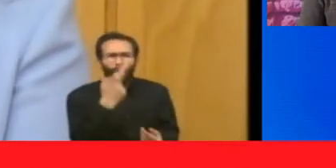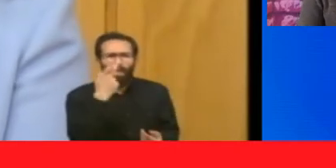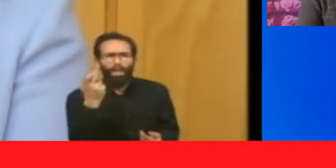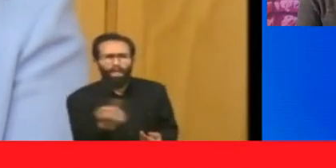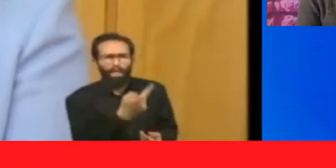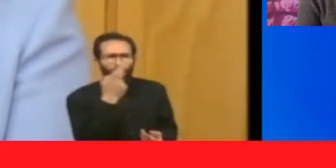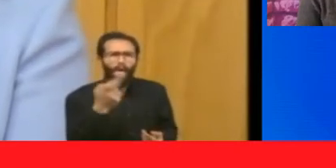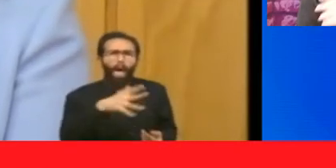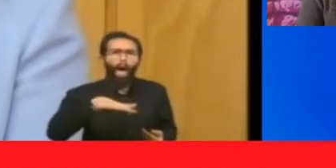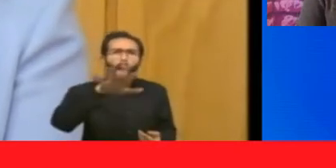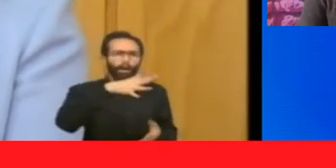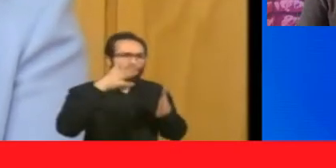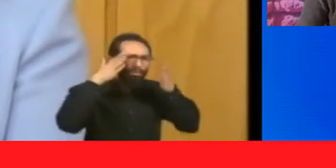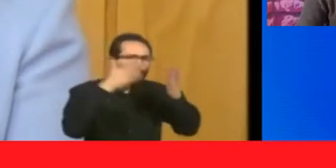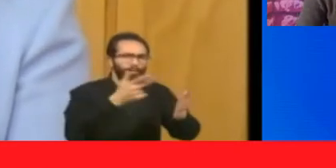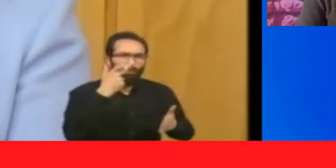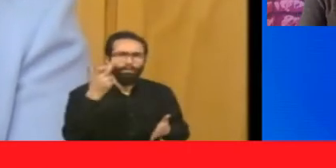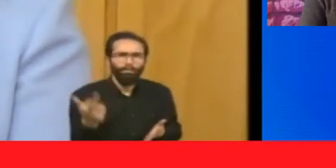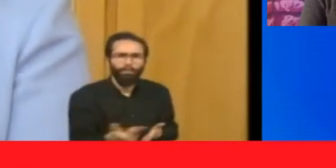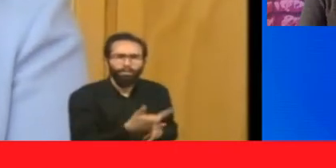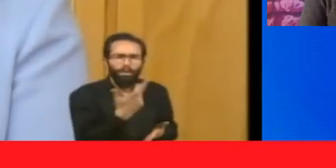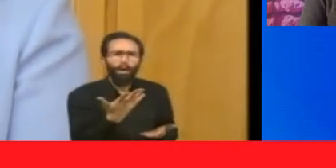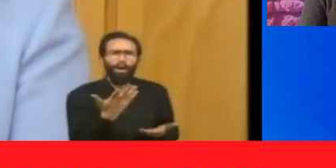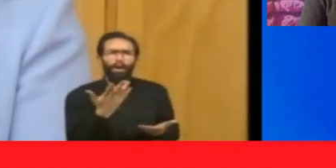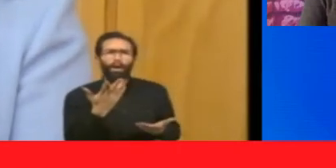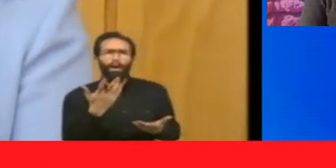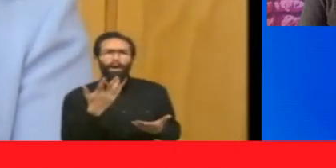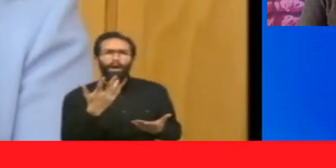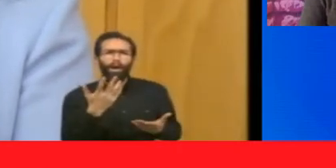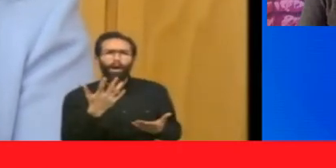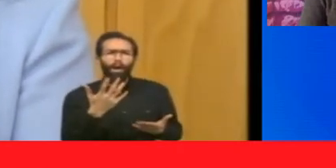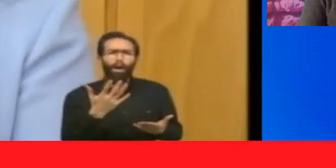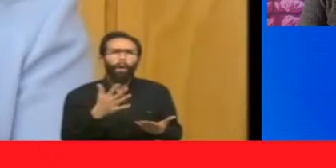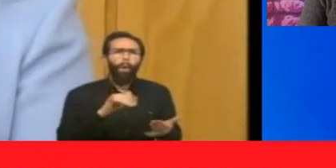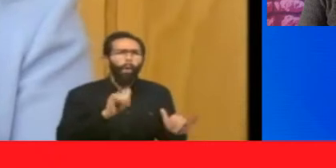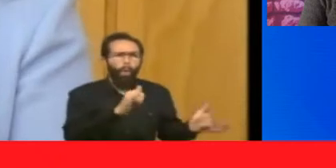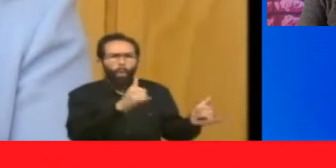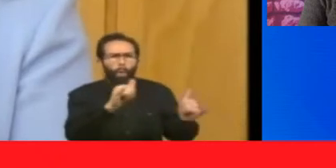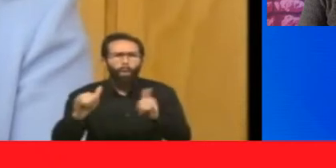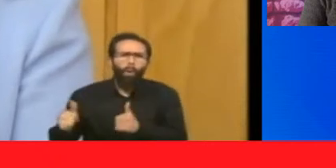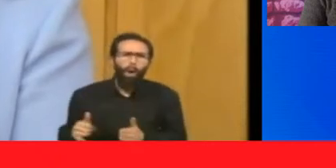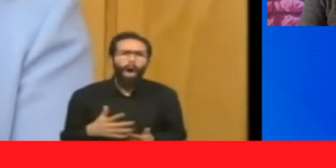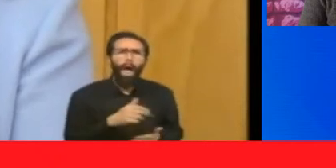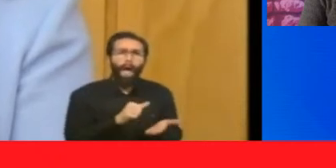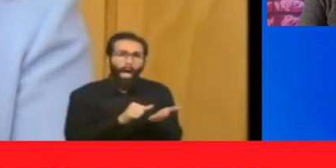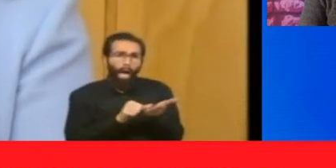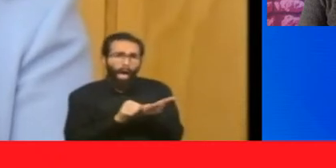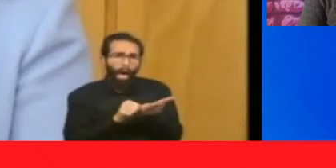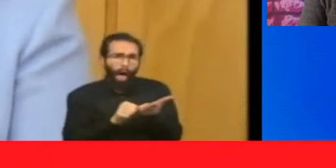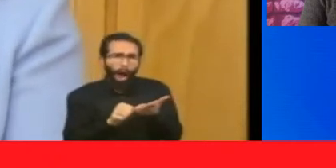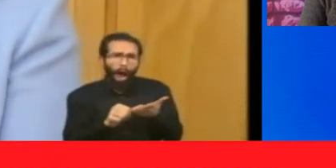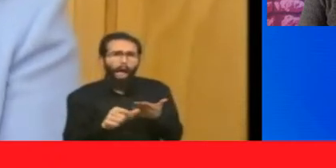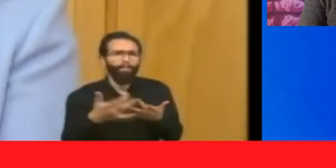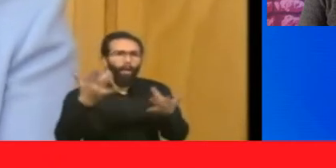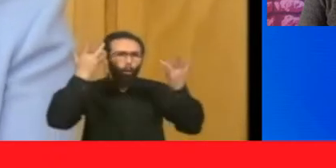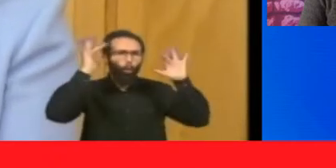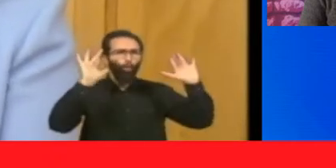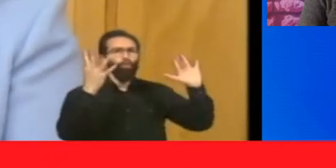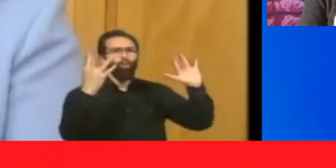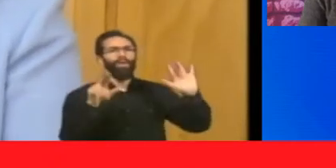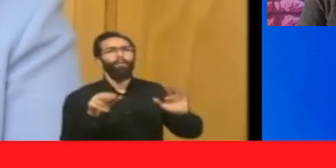nefret dilini, komplo ve kumpasları bir eylem planı haline getirdiler.